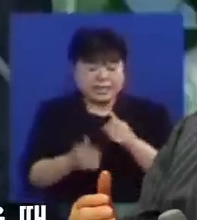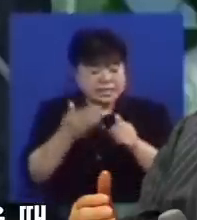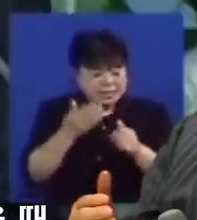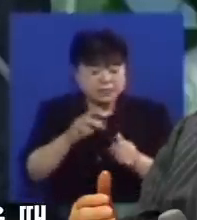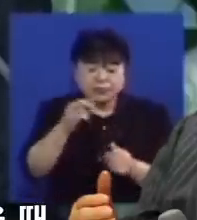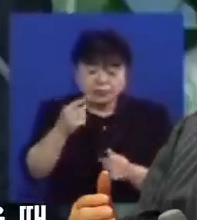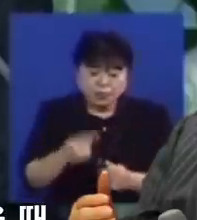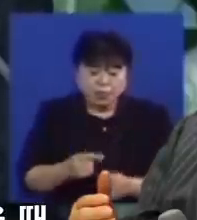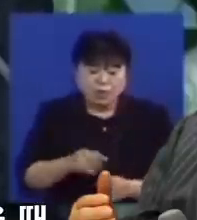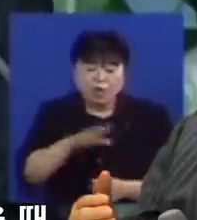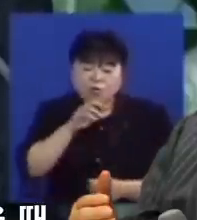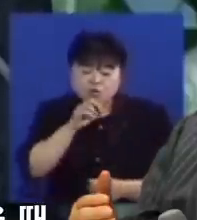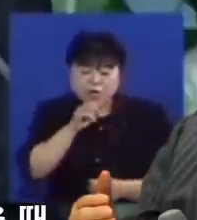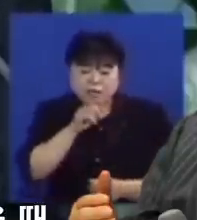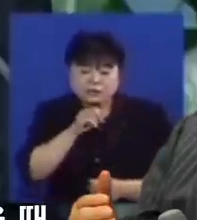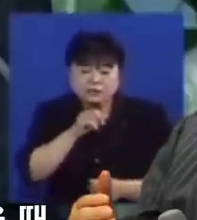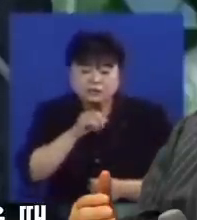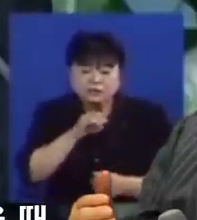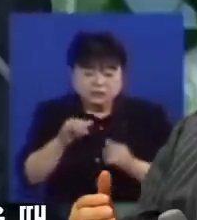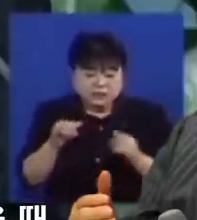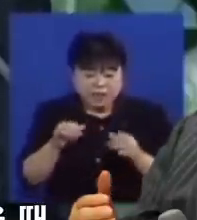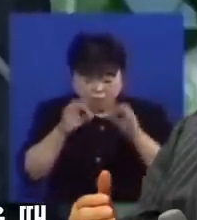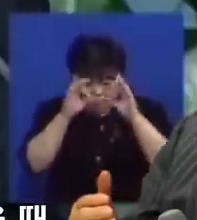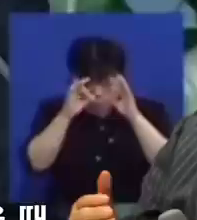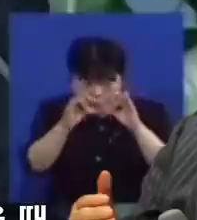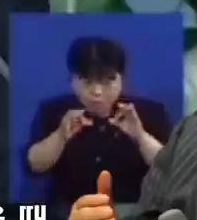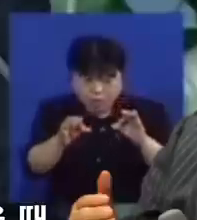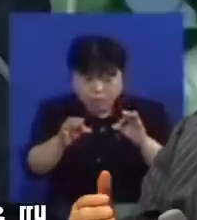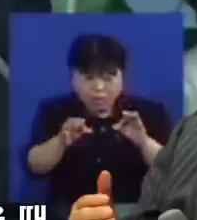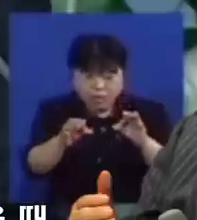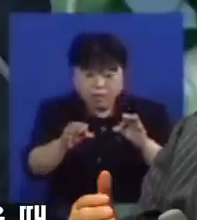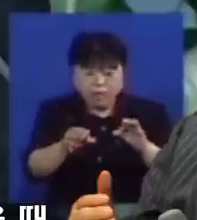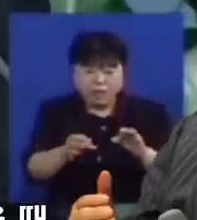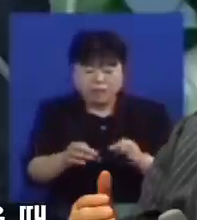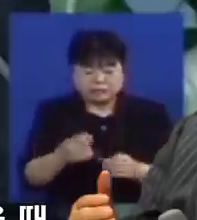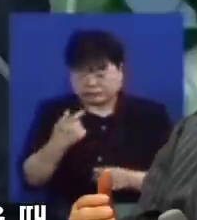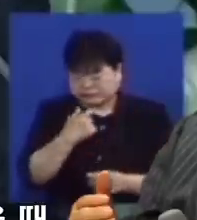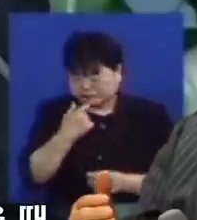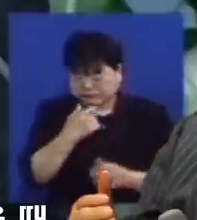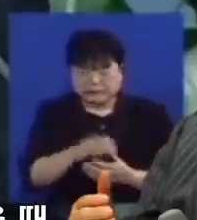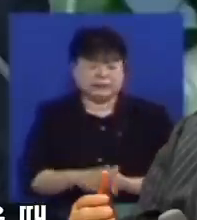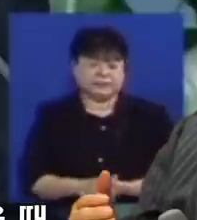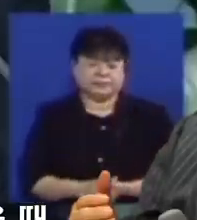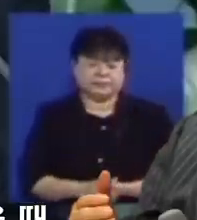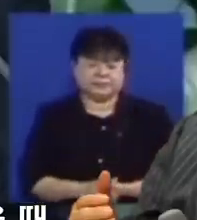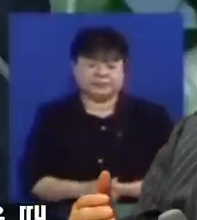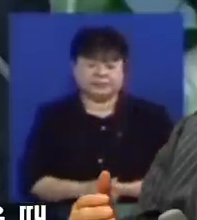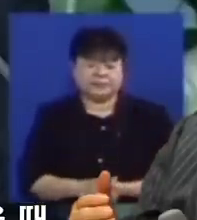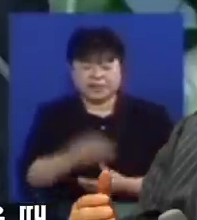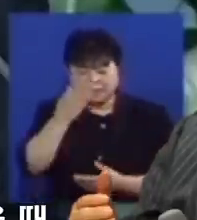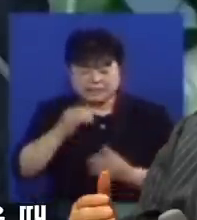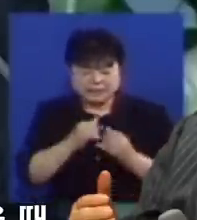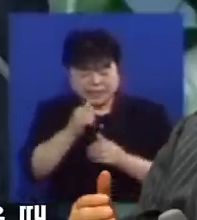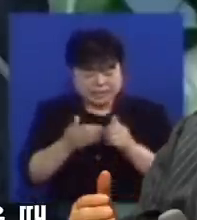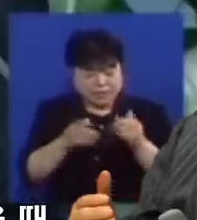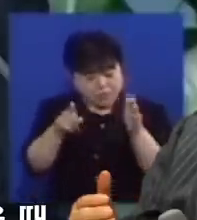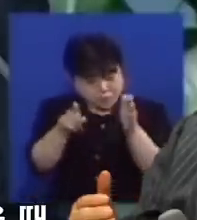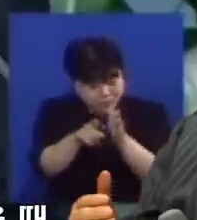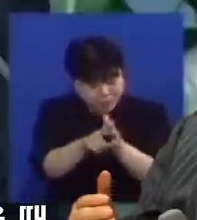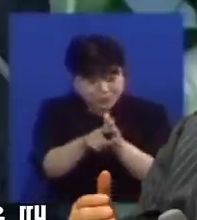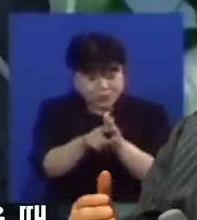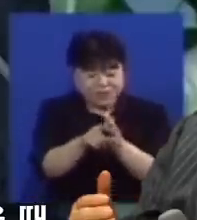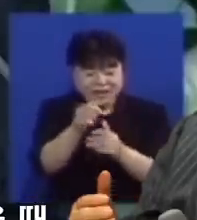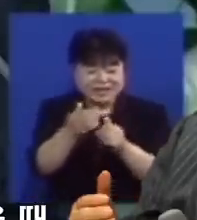하나님도 원망하는 사람을 코에 연기같이 생각하는 것입니다. 이스라엘 백성은 하나님을 믿어주는